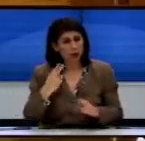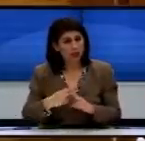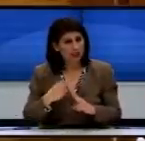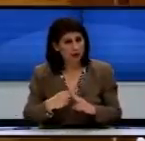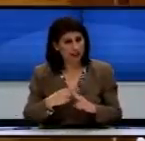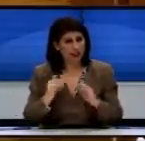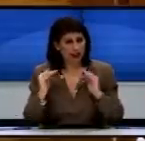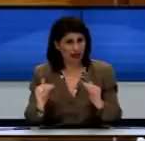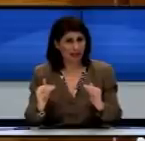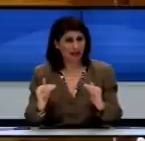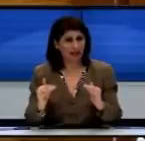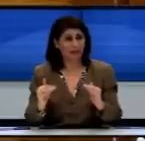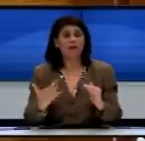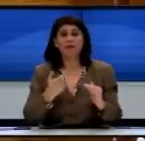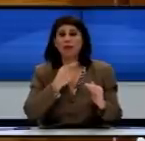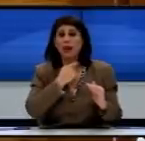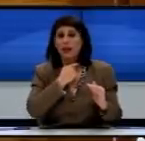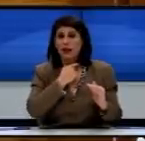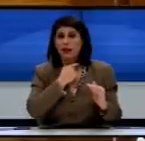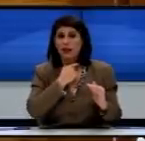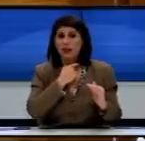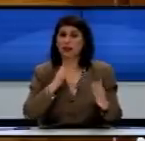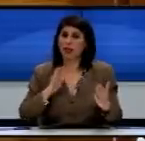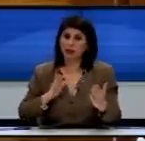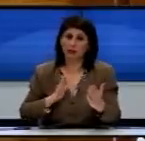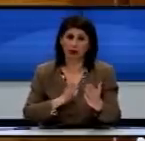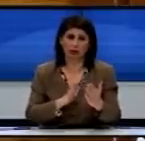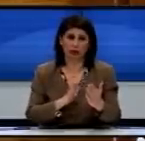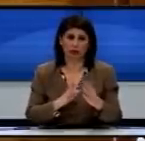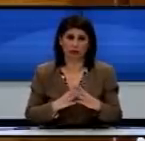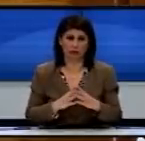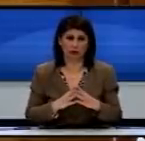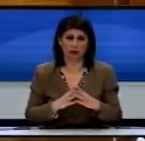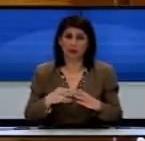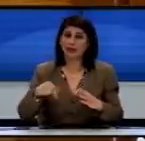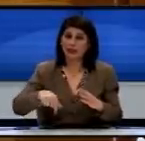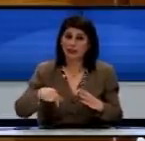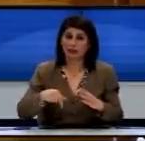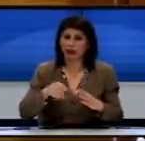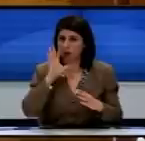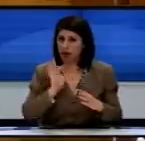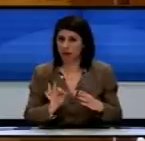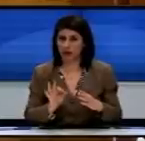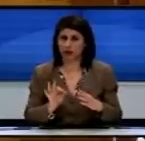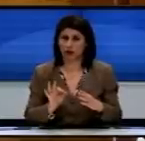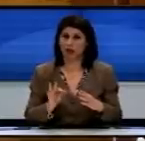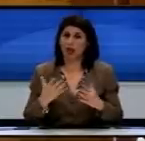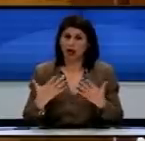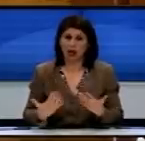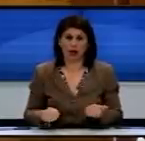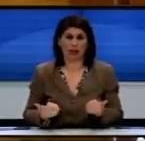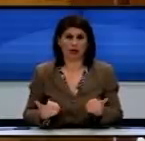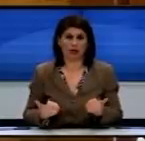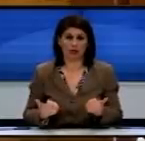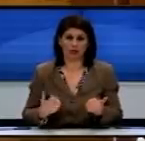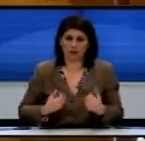κρισιμότητα της κατάστασης και την ανάγκη να αντιμετωπίσουμε τη σημερινή πραγματικότητα έχοντας πια στη